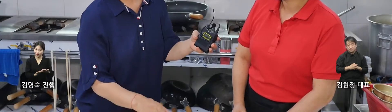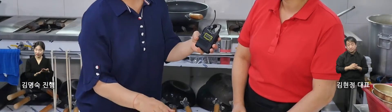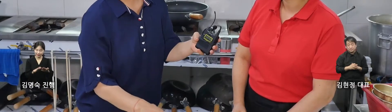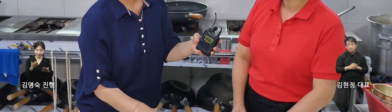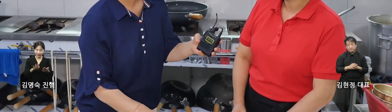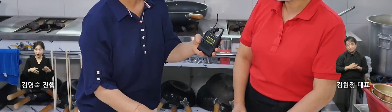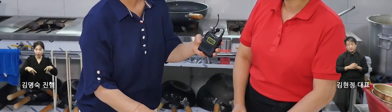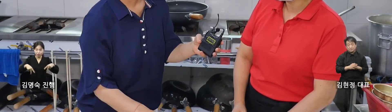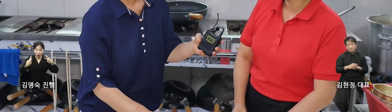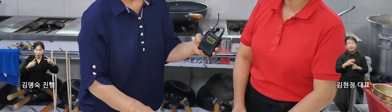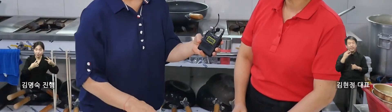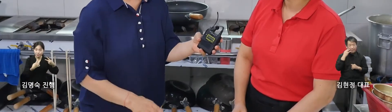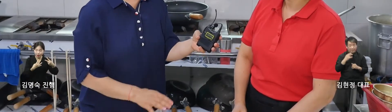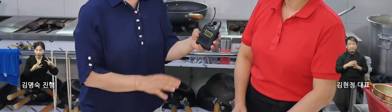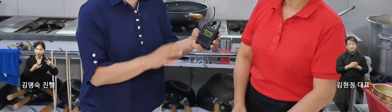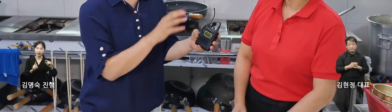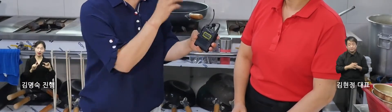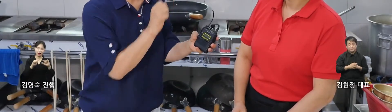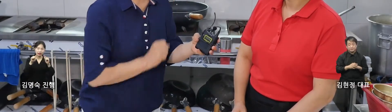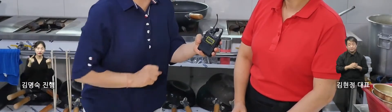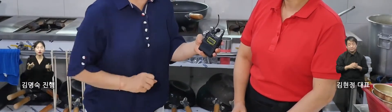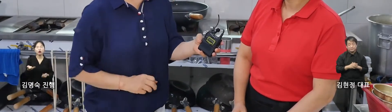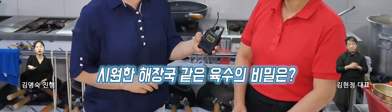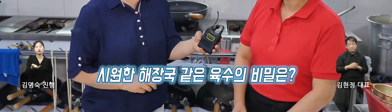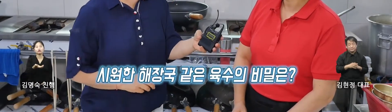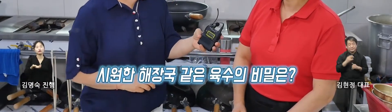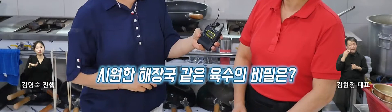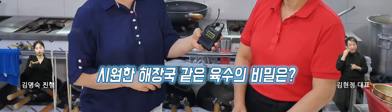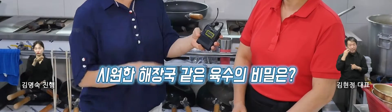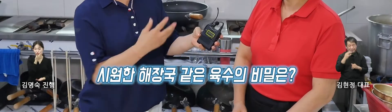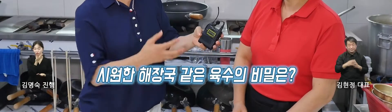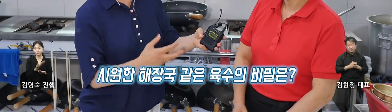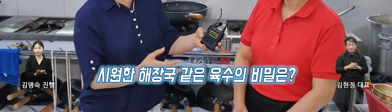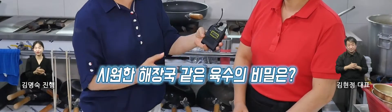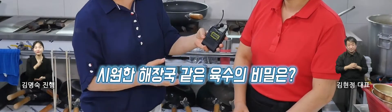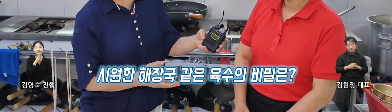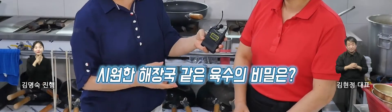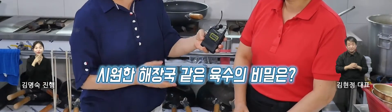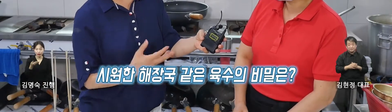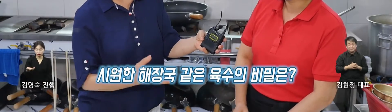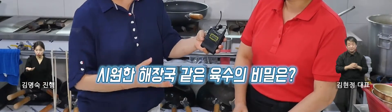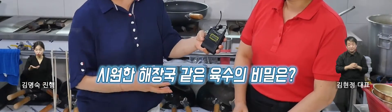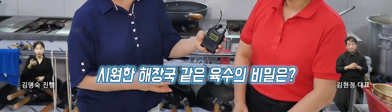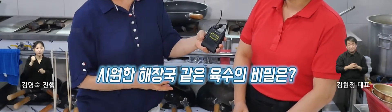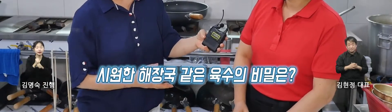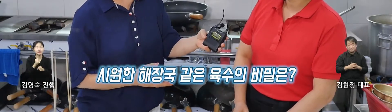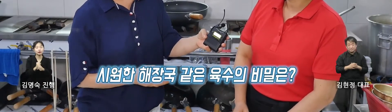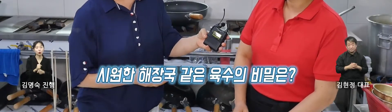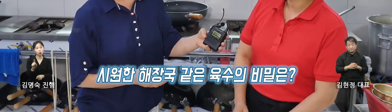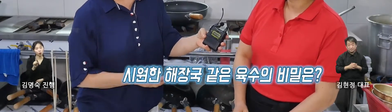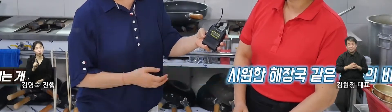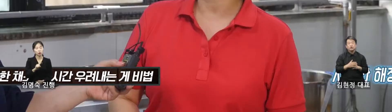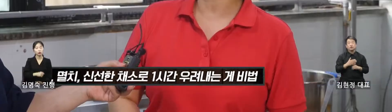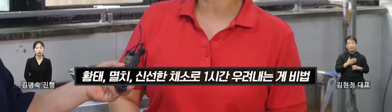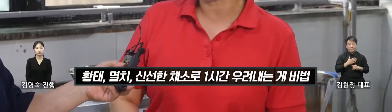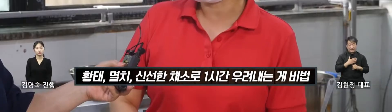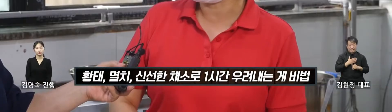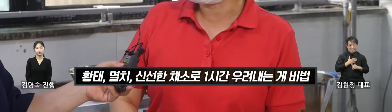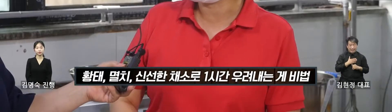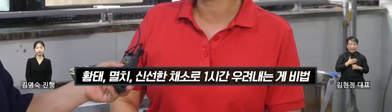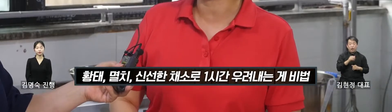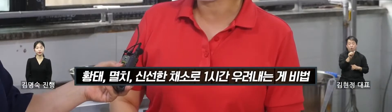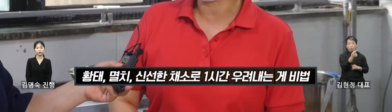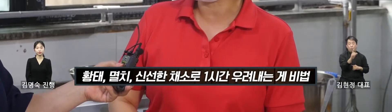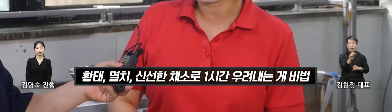칼국수가 면도 중요하지만 또 국물도 중요하잖아요. 네네네네. 그럼 육수는 어떤 육수를 내고 계세요? 육수는 저희가